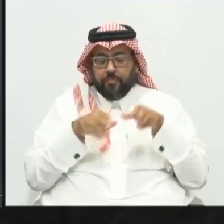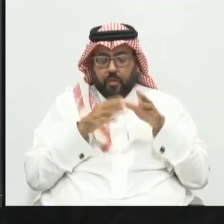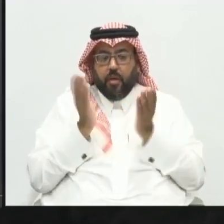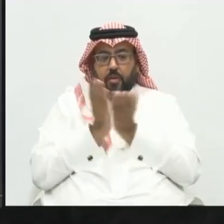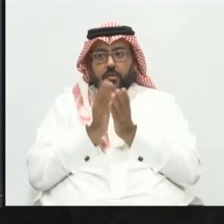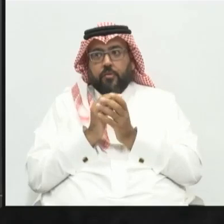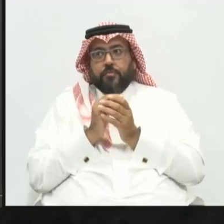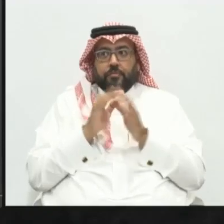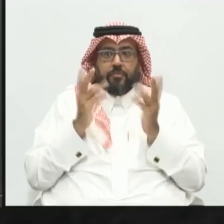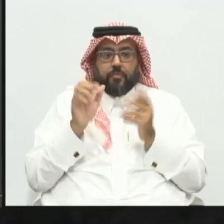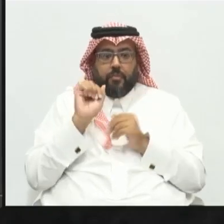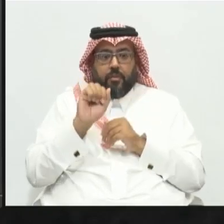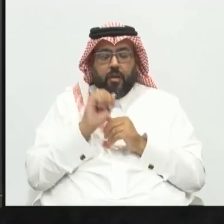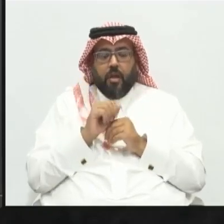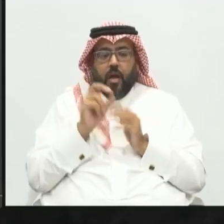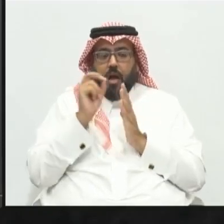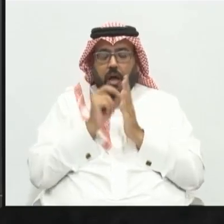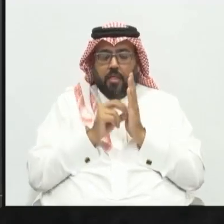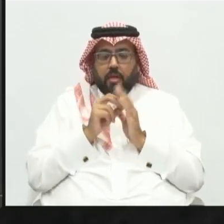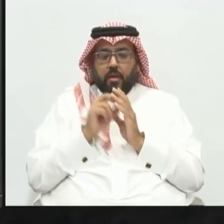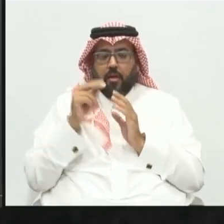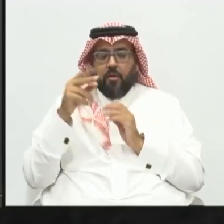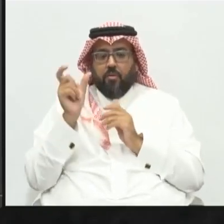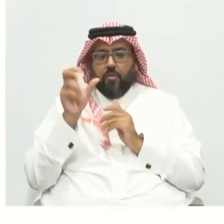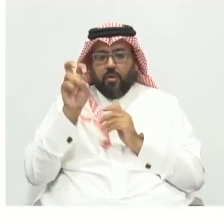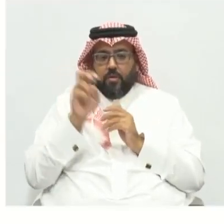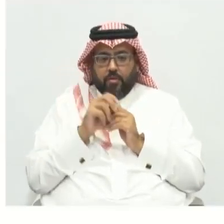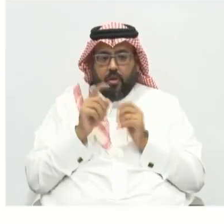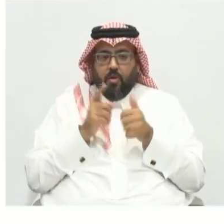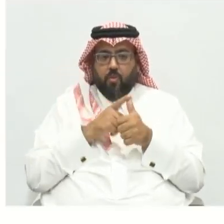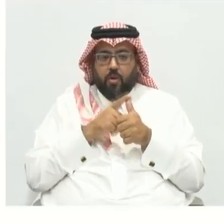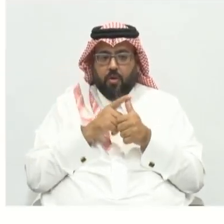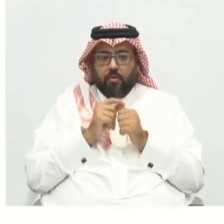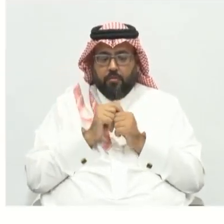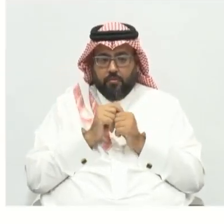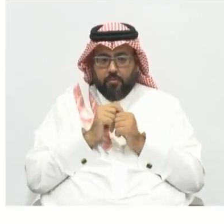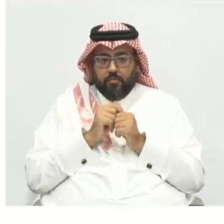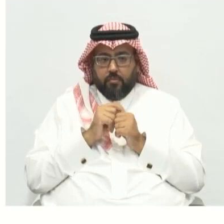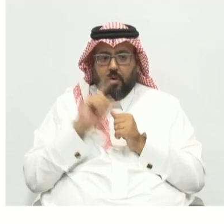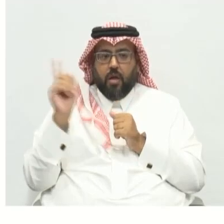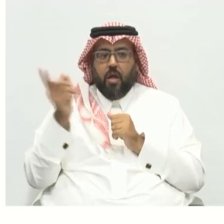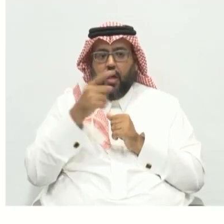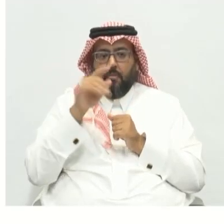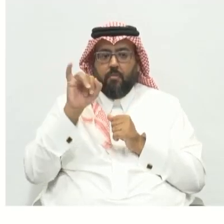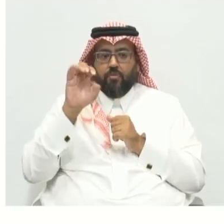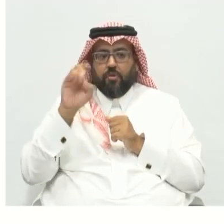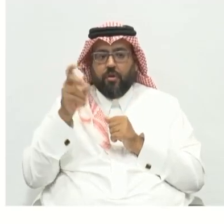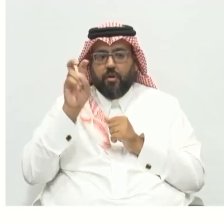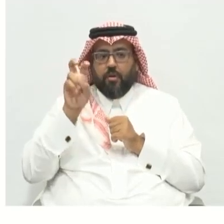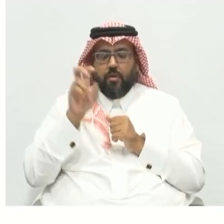الماضيه ما هي خصائص القاعده القانونيه اول هذه الخصائص انها عامه مجرده